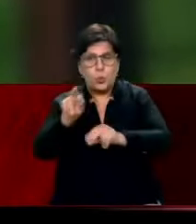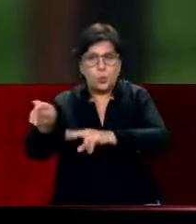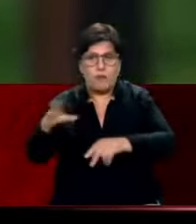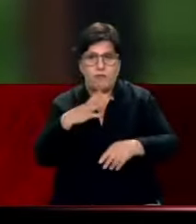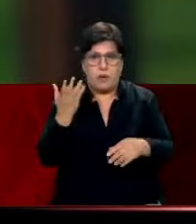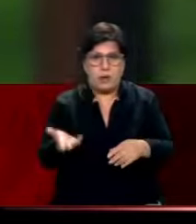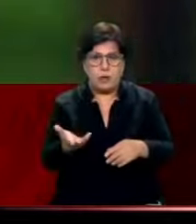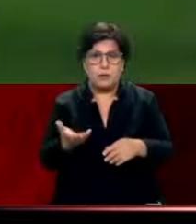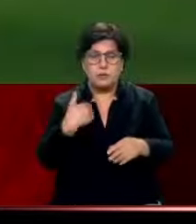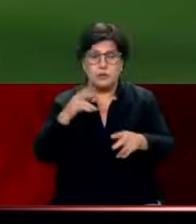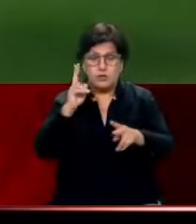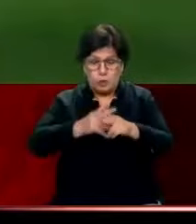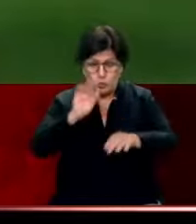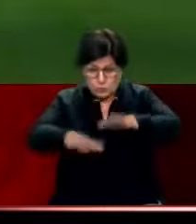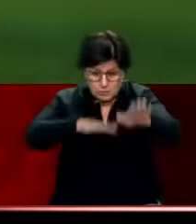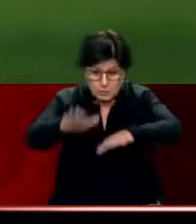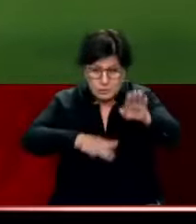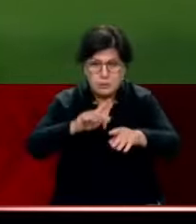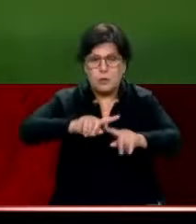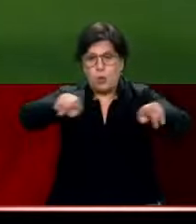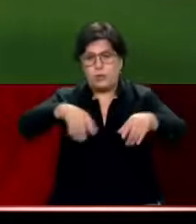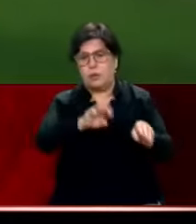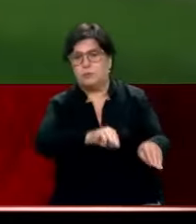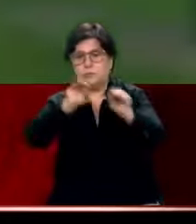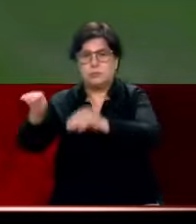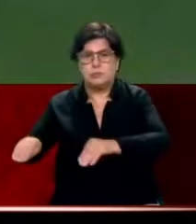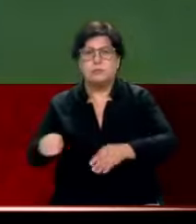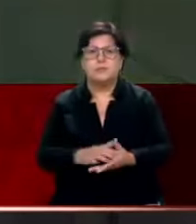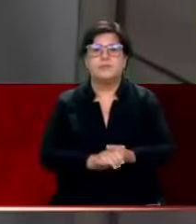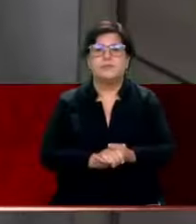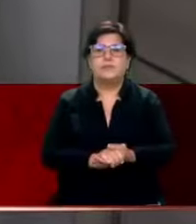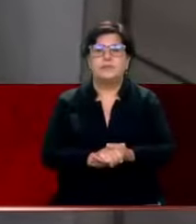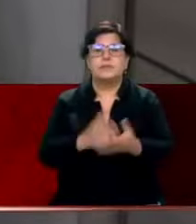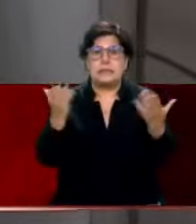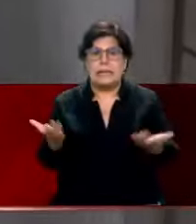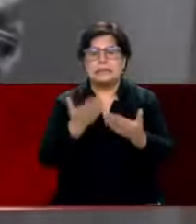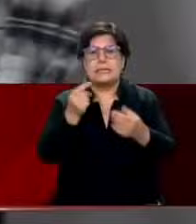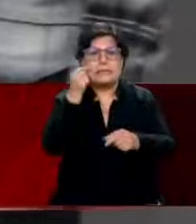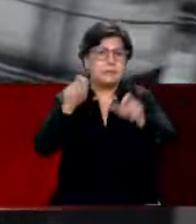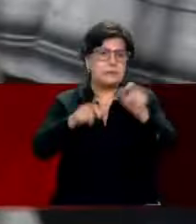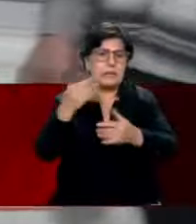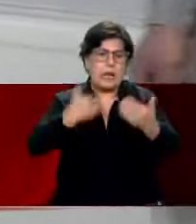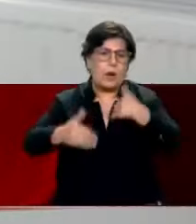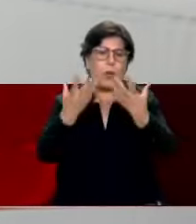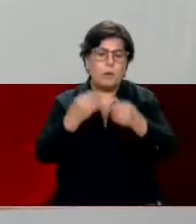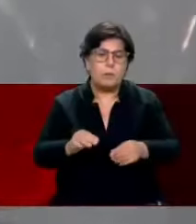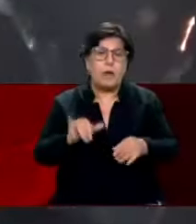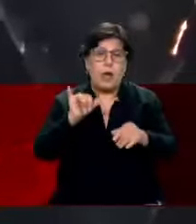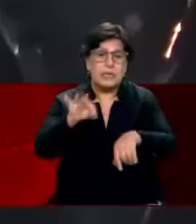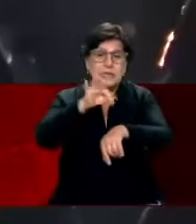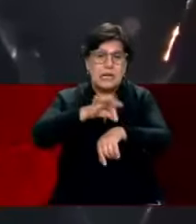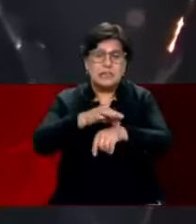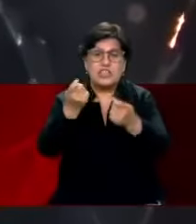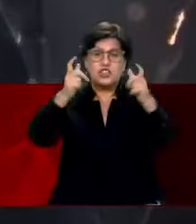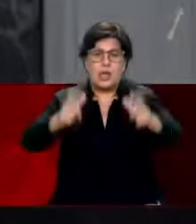Çocukları sürükleyerek öbür odaya taşıdım. Çocuklar şoraya gitti. Biri hastanede 200 saat kaldı. Neyse ki kimse yaralanmamıştı ama aynı dakikalarda iş yeri